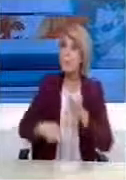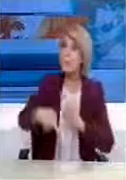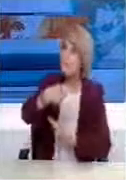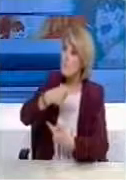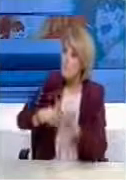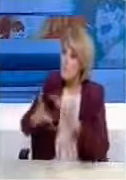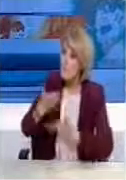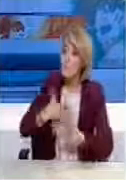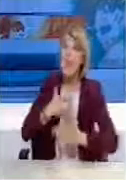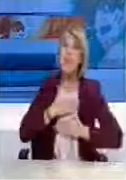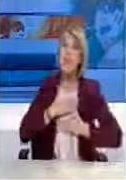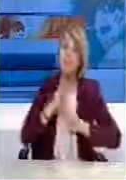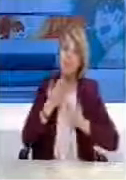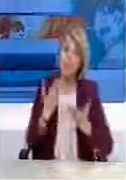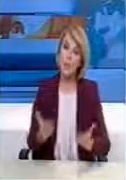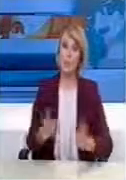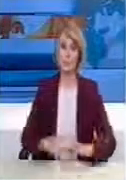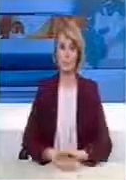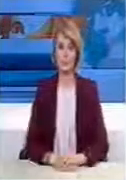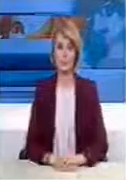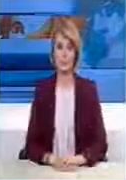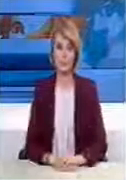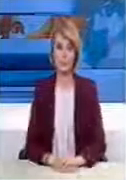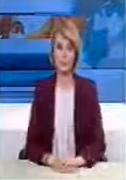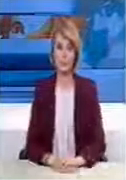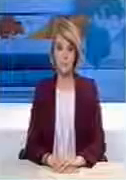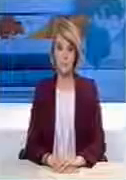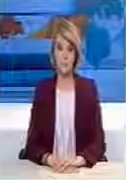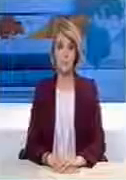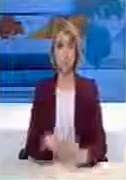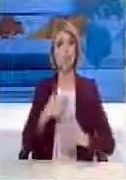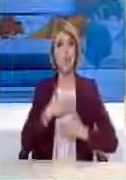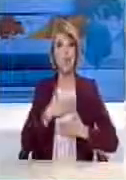ευχαριστούμε και σας ευχαριστώ. Ευχαριστούμε, κύριε καθηγητά. Το λόγο...